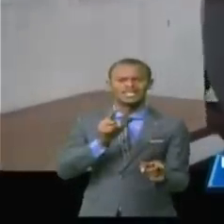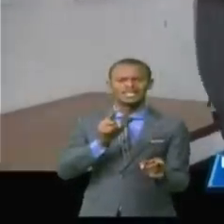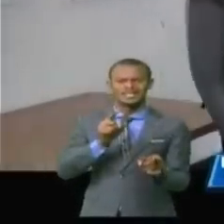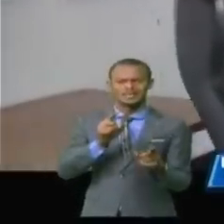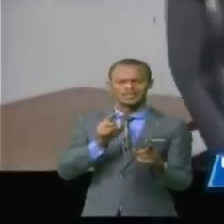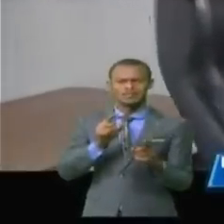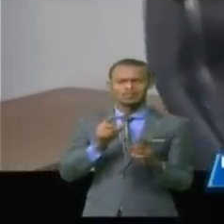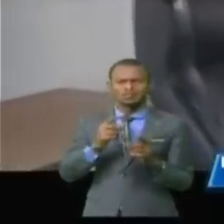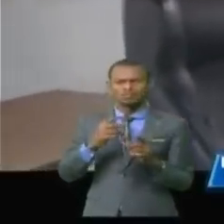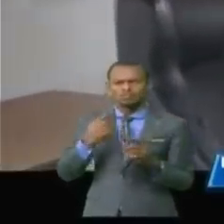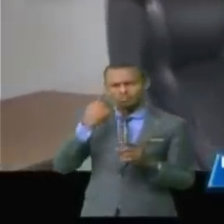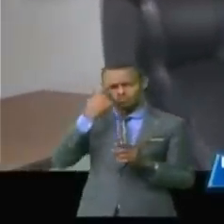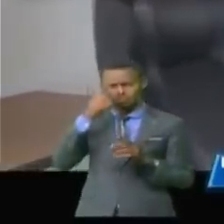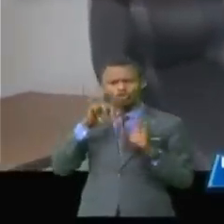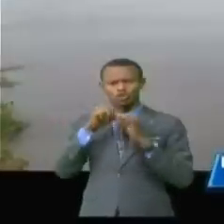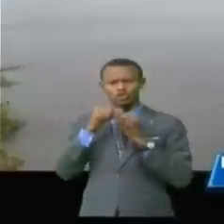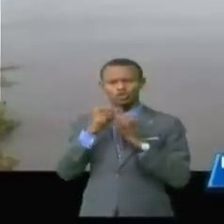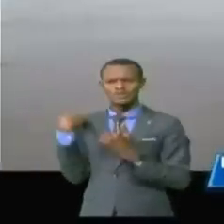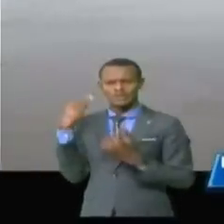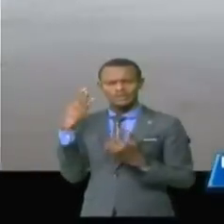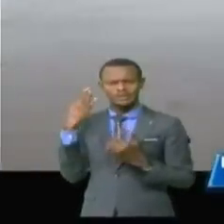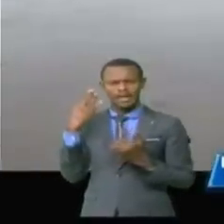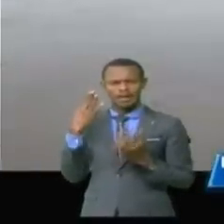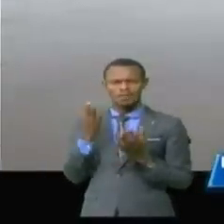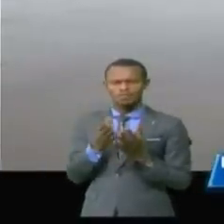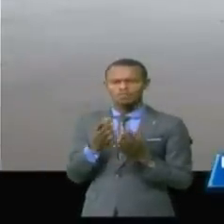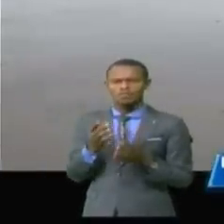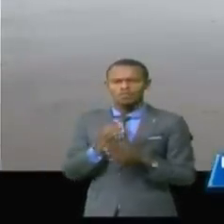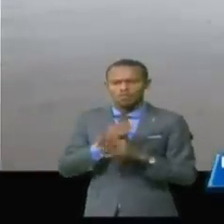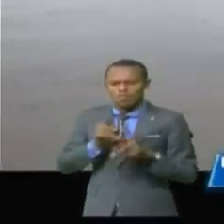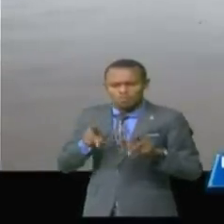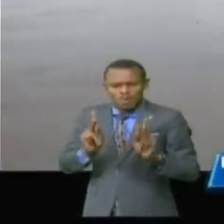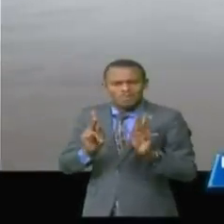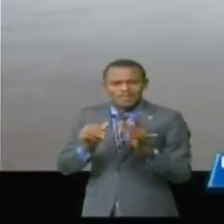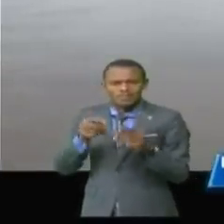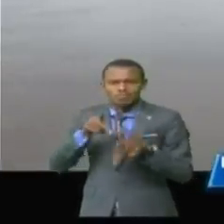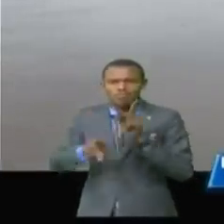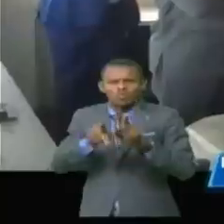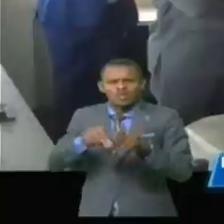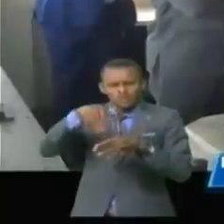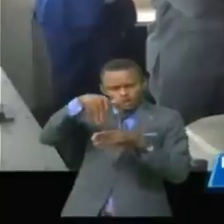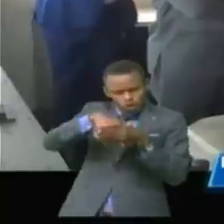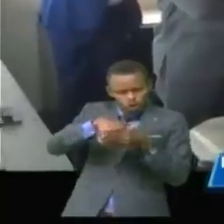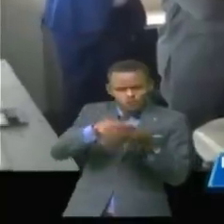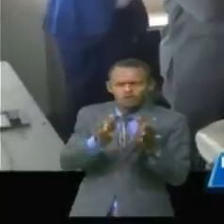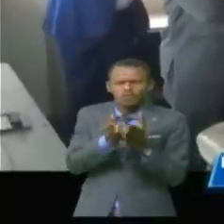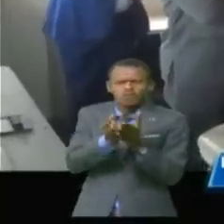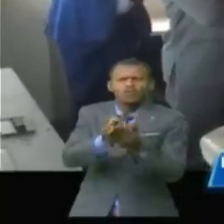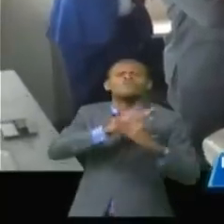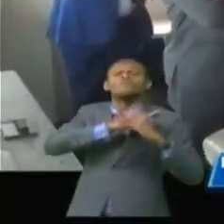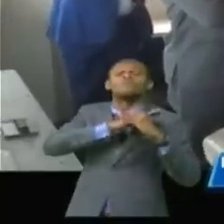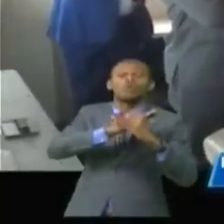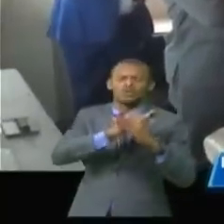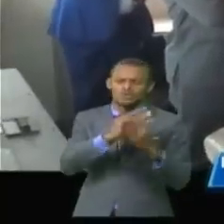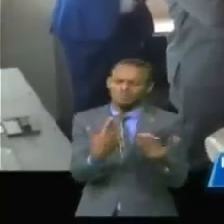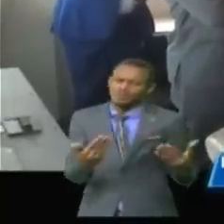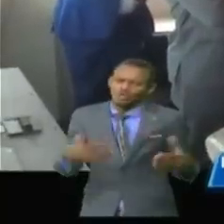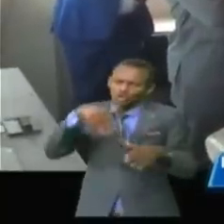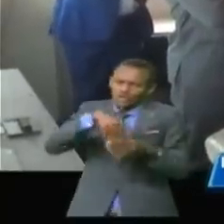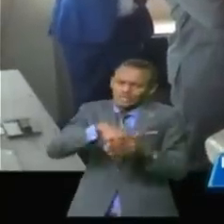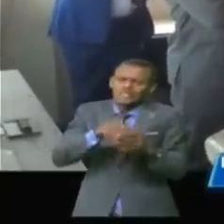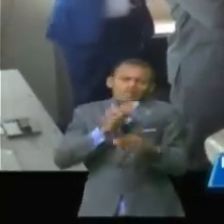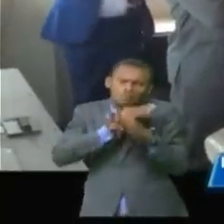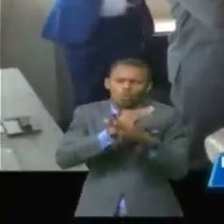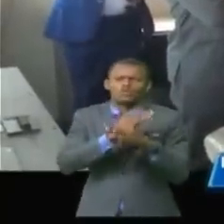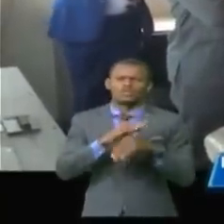sécuriser les voyageurs fluviaux et leurs biens et protéger les unités flottantes. Comme vous souviendrez, le chef de l'État a déploré le nombre